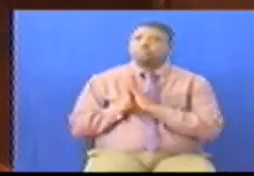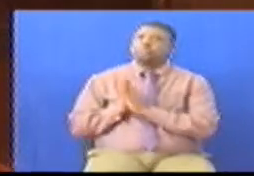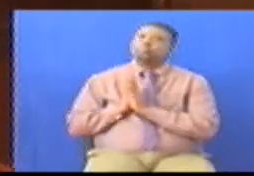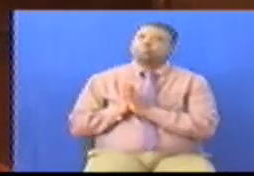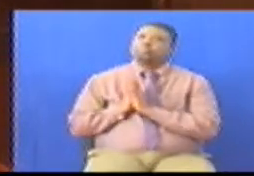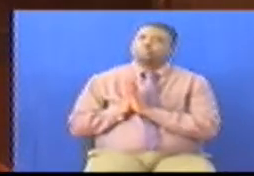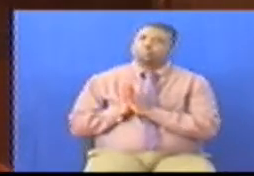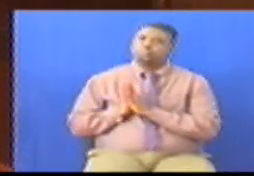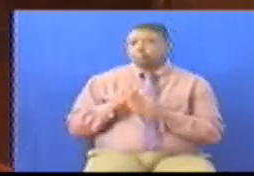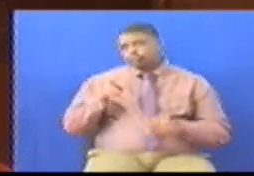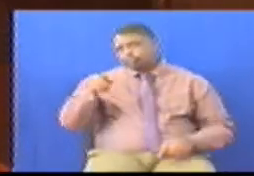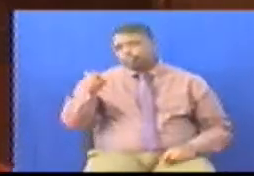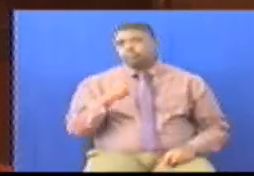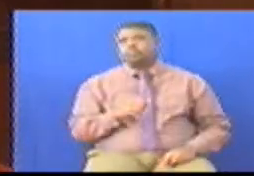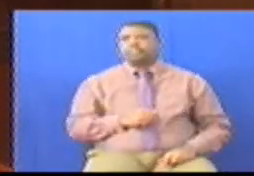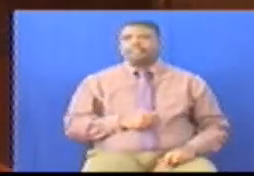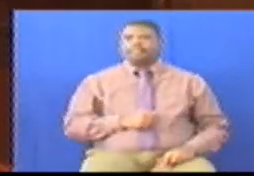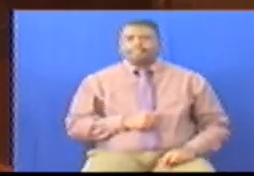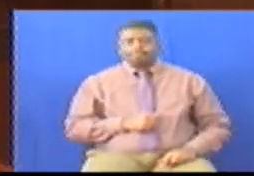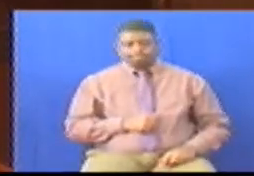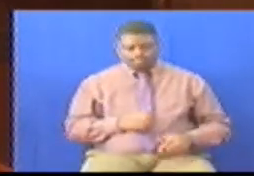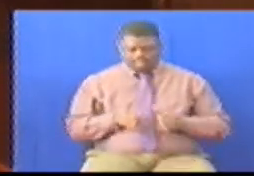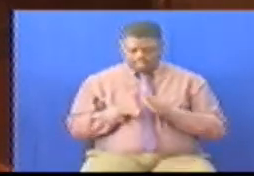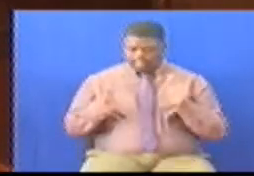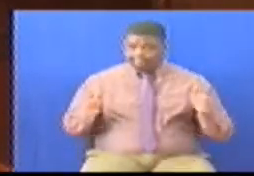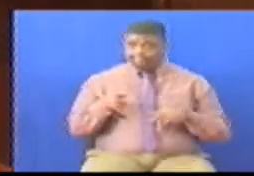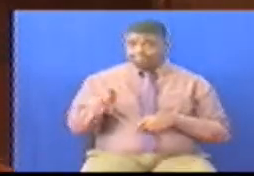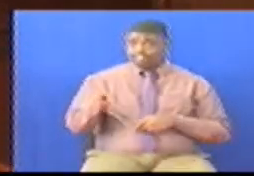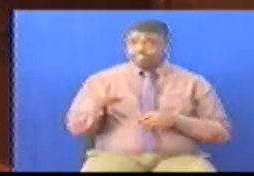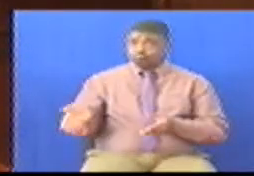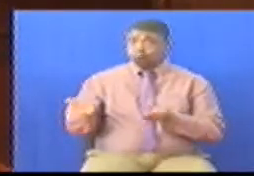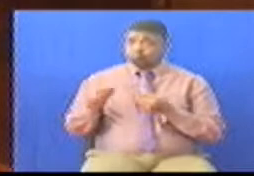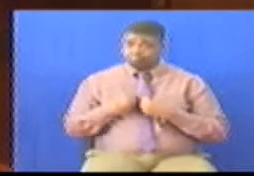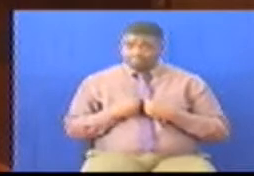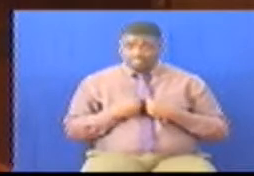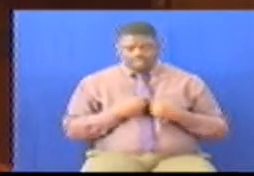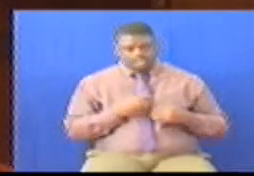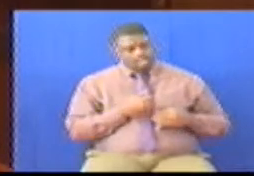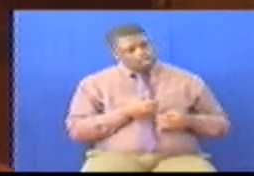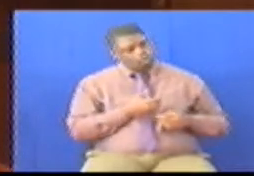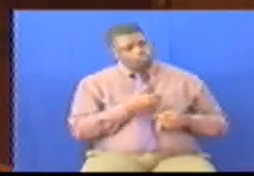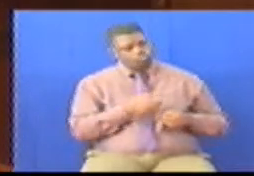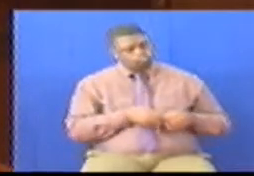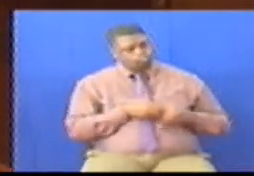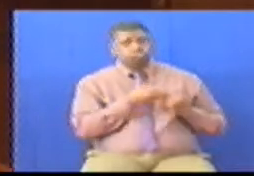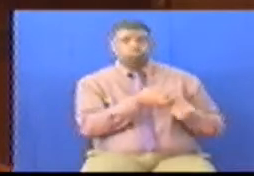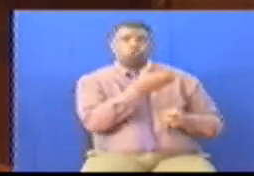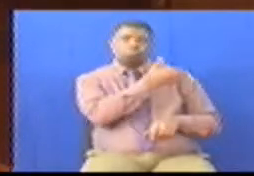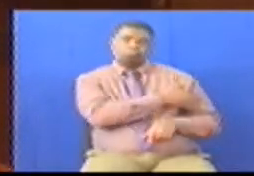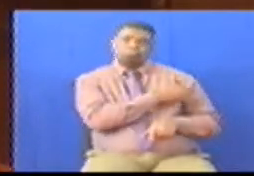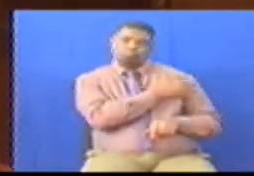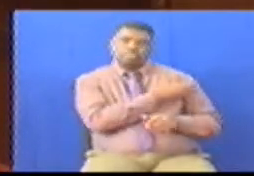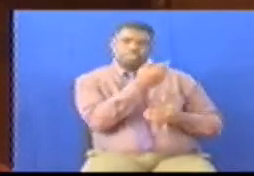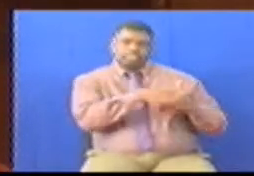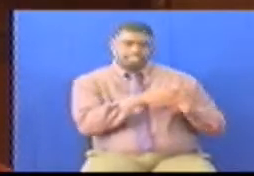sana kwa kunipa nafasi ya kuhudumu kwa kipindi cha miaka 2.5 katika kamati